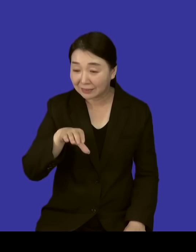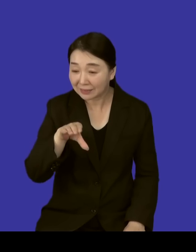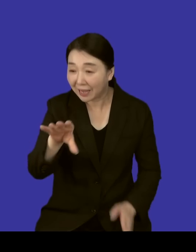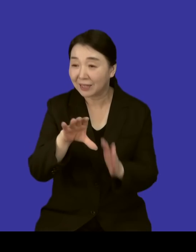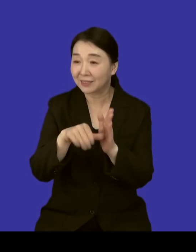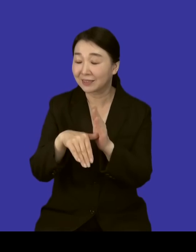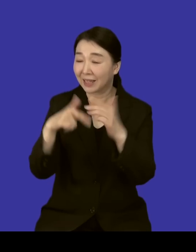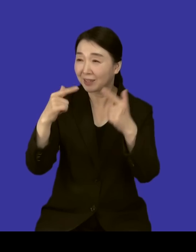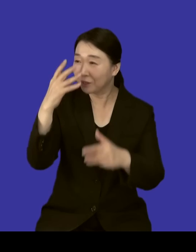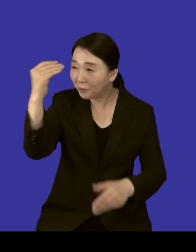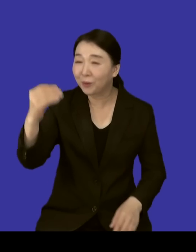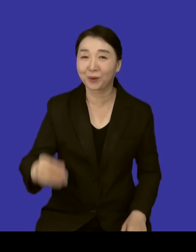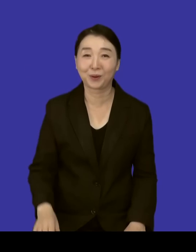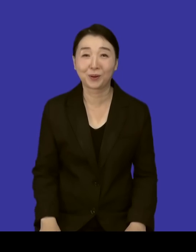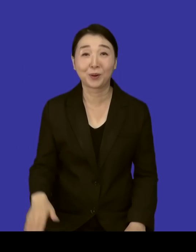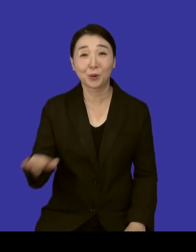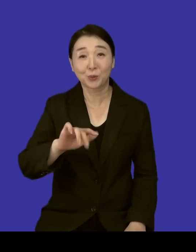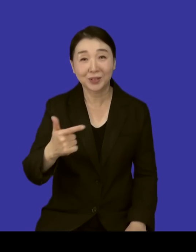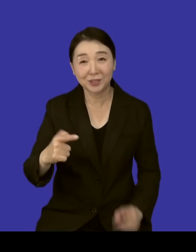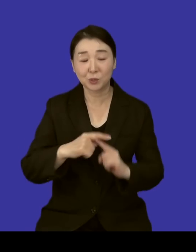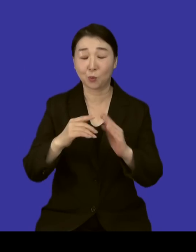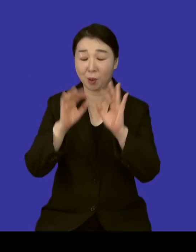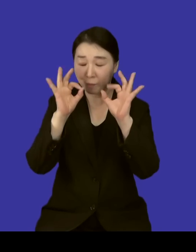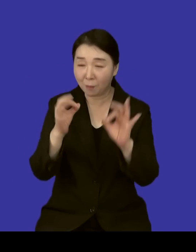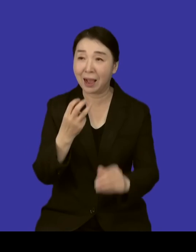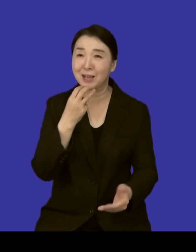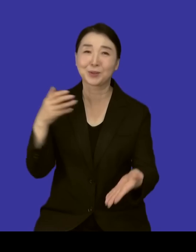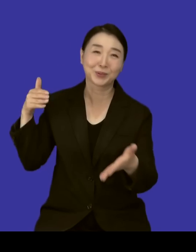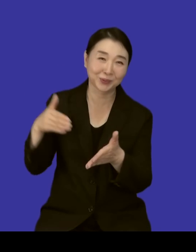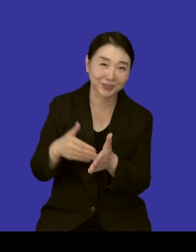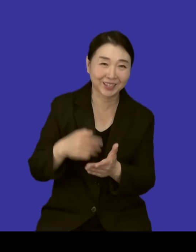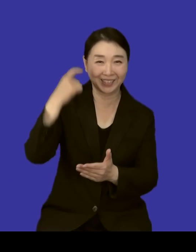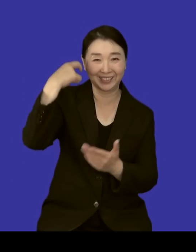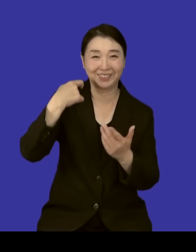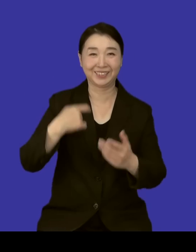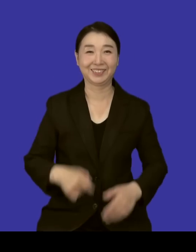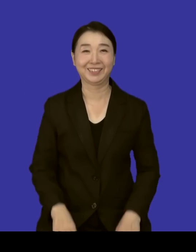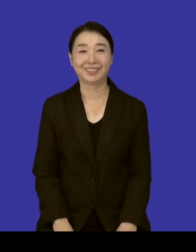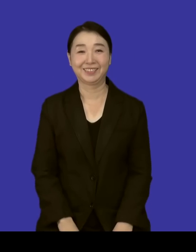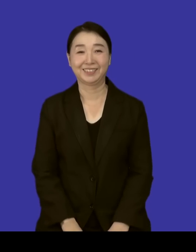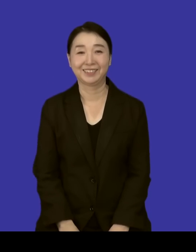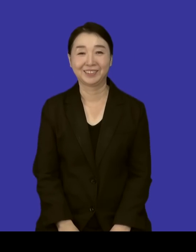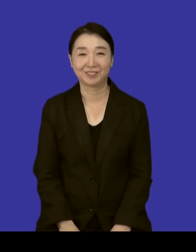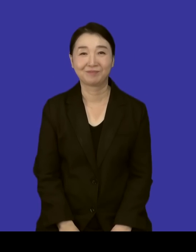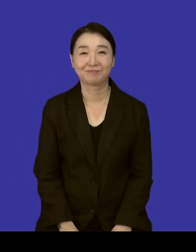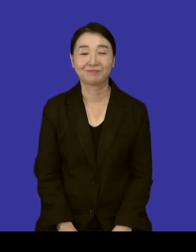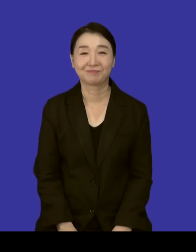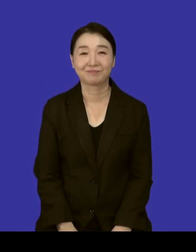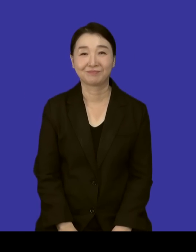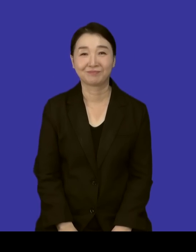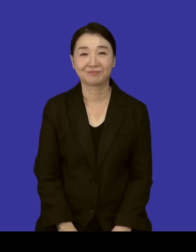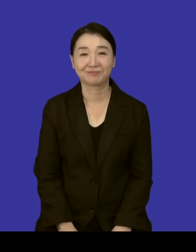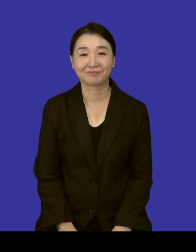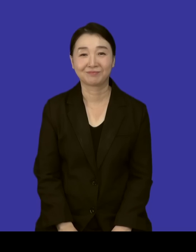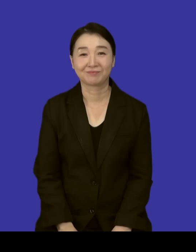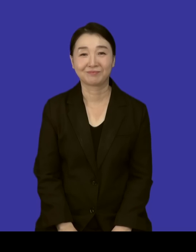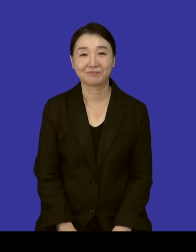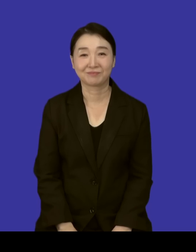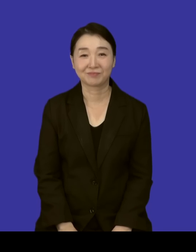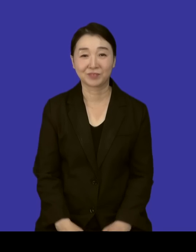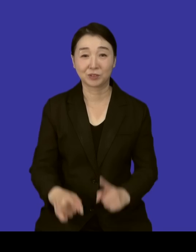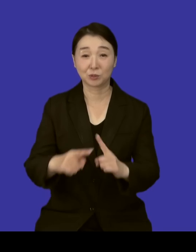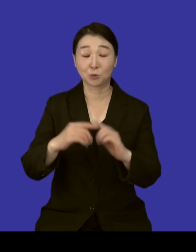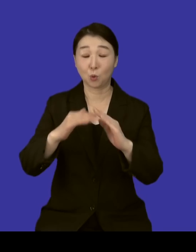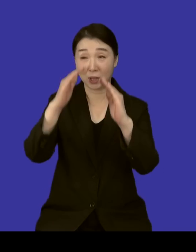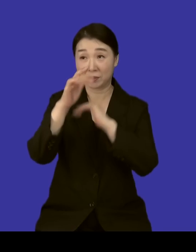거기 현수막이 있어가지고 우리들 교회를 보면 드디어 서울에 왔구나 네. 이런 생각이 들거든요. 맞아요. 초입에 있죠. 초입 있잖아요. 네. 그래서 네. 그 네. 교회